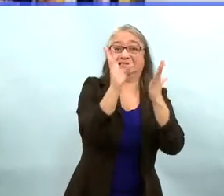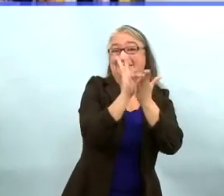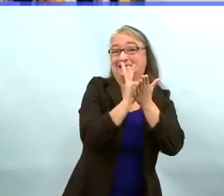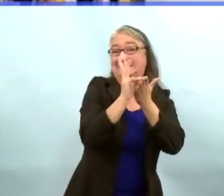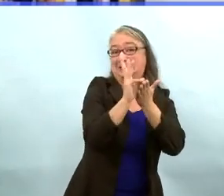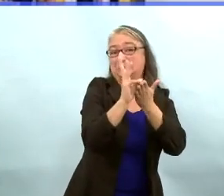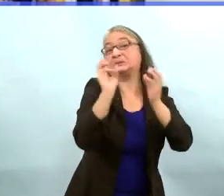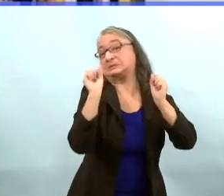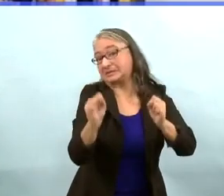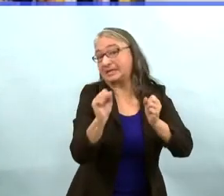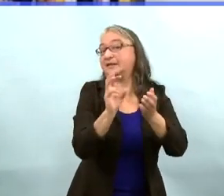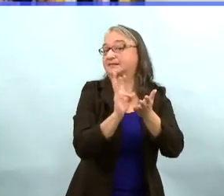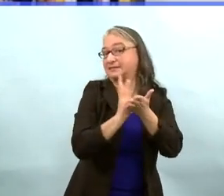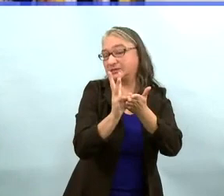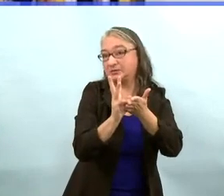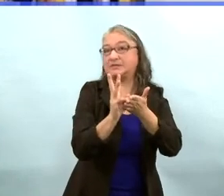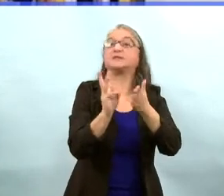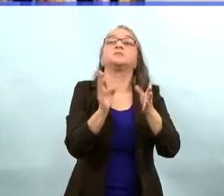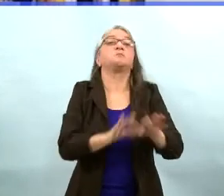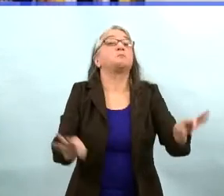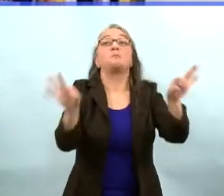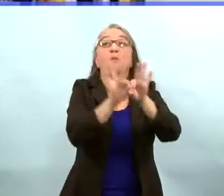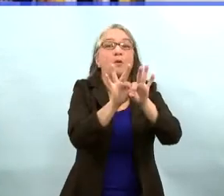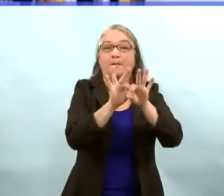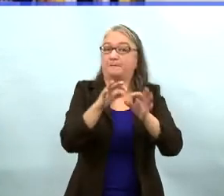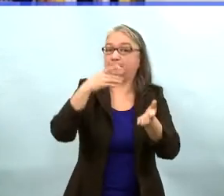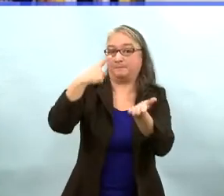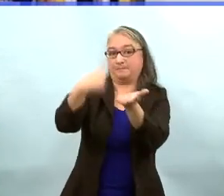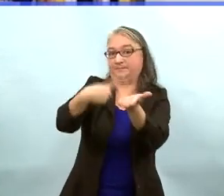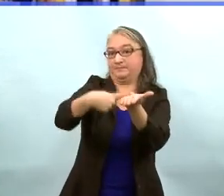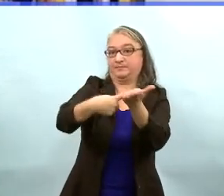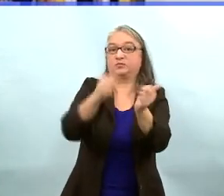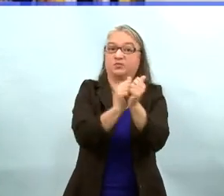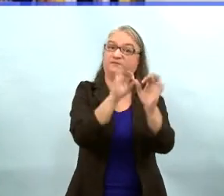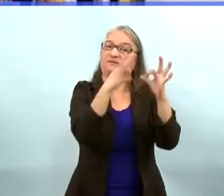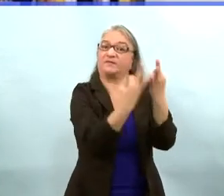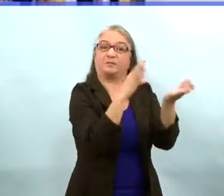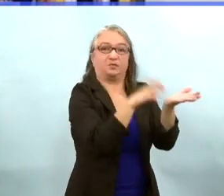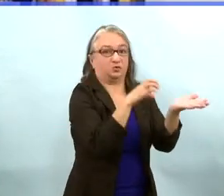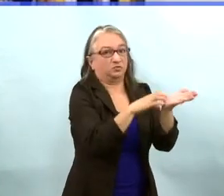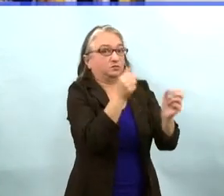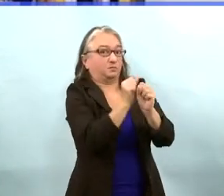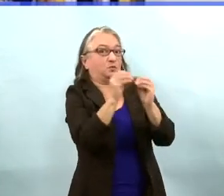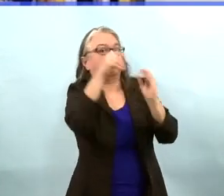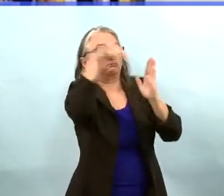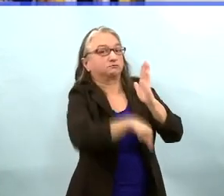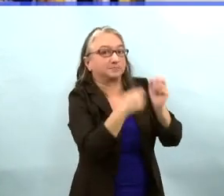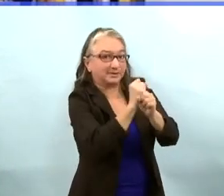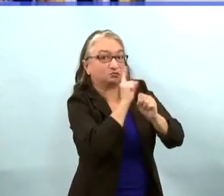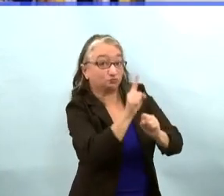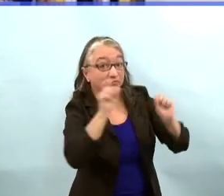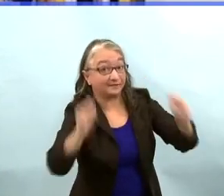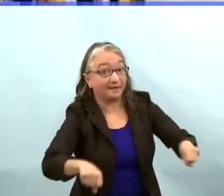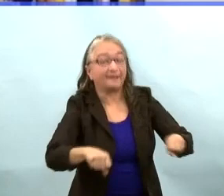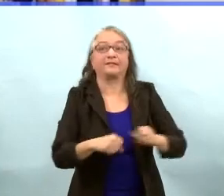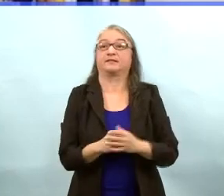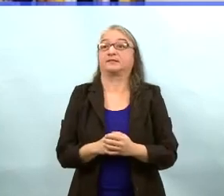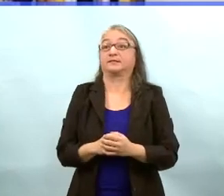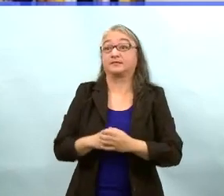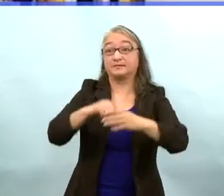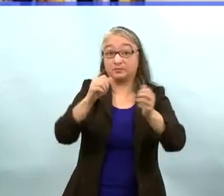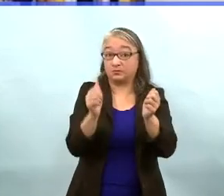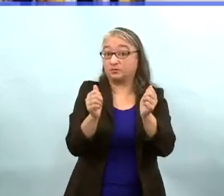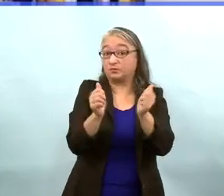l'enfant ou alors avec les autorités de santé publique. Alors, par exemple, l'équipe de coordination